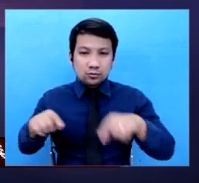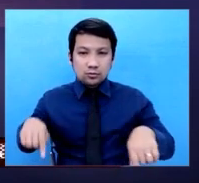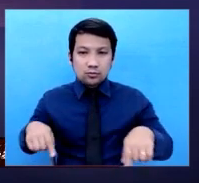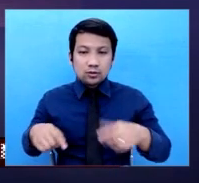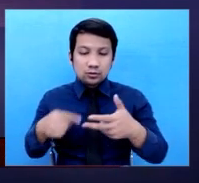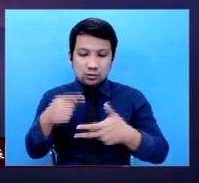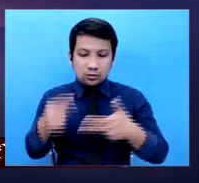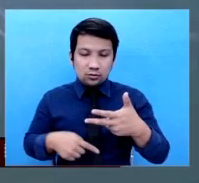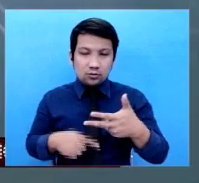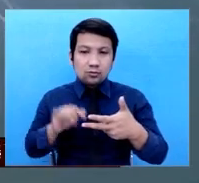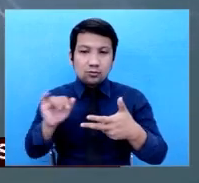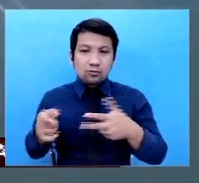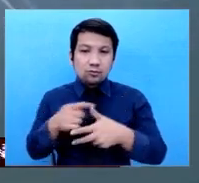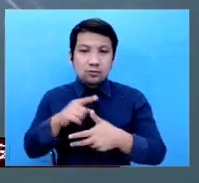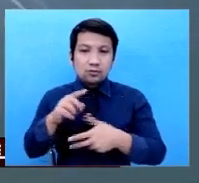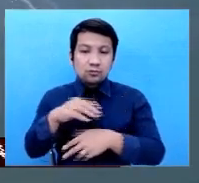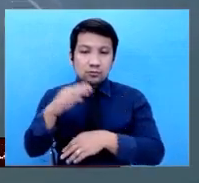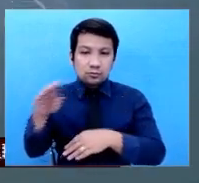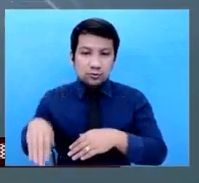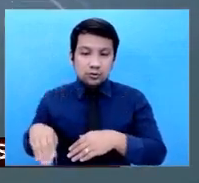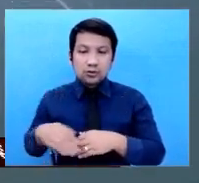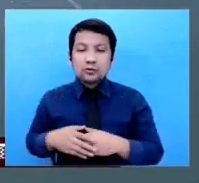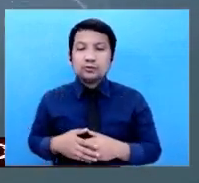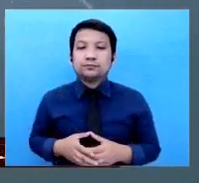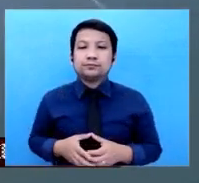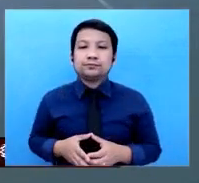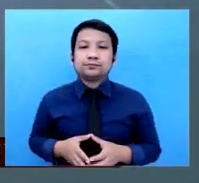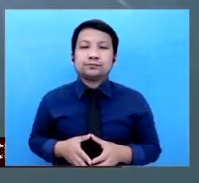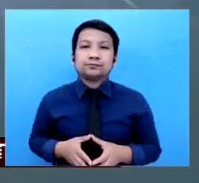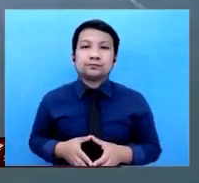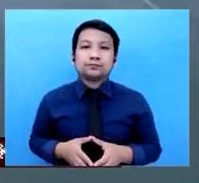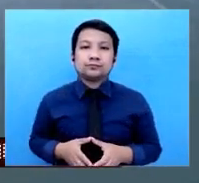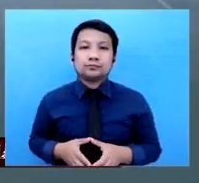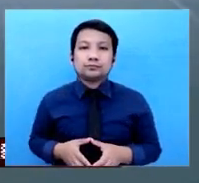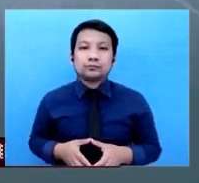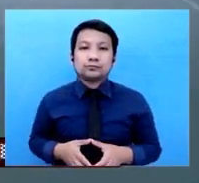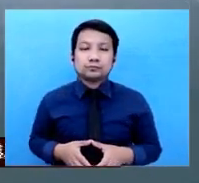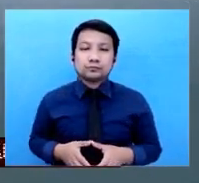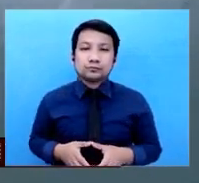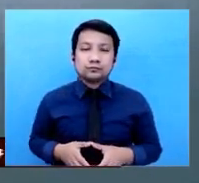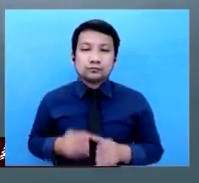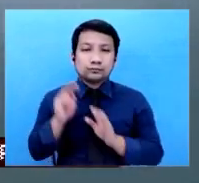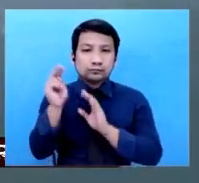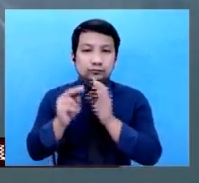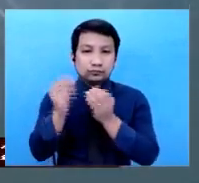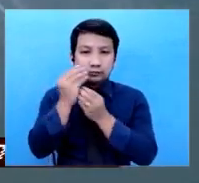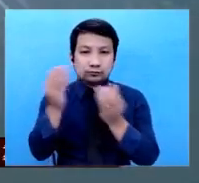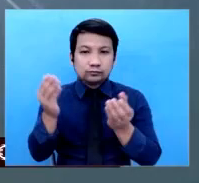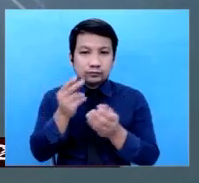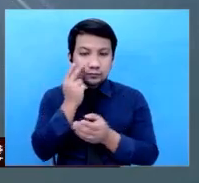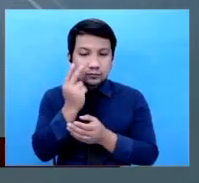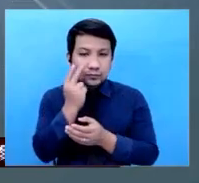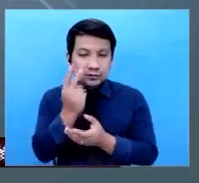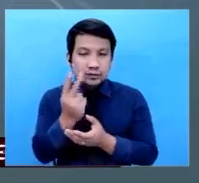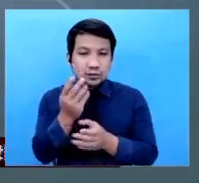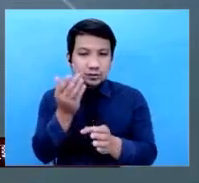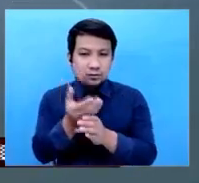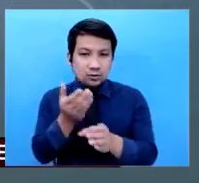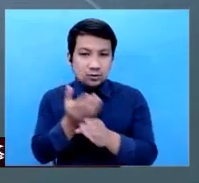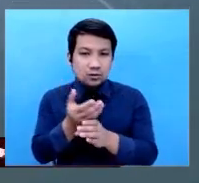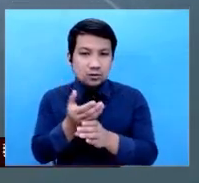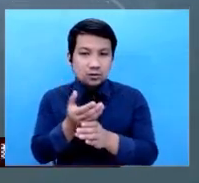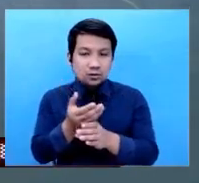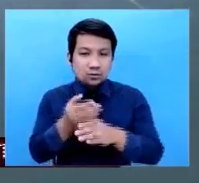iba pang nasawi. Ay, ginawa ko! Sa isa pang video, makikita ang isang kotse na tila sumabit sa